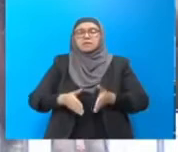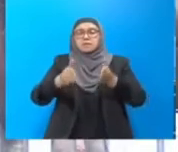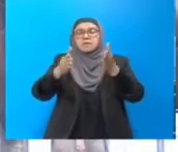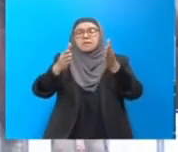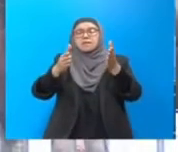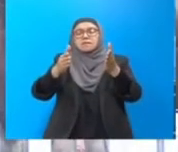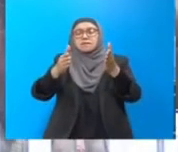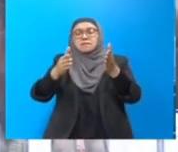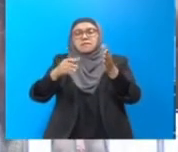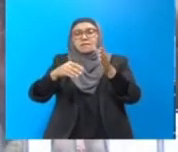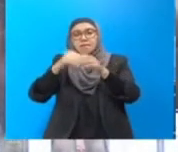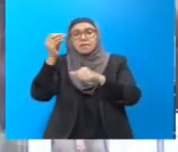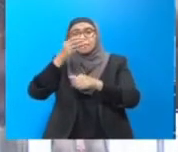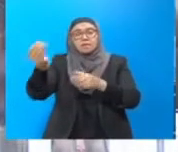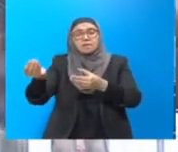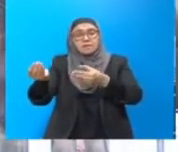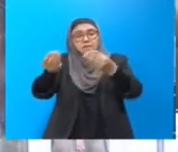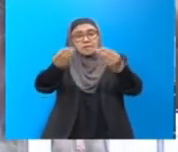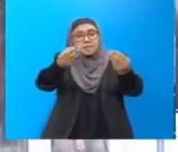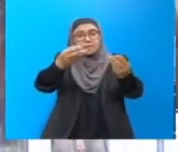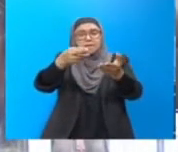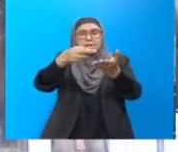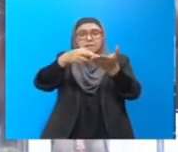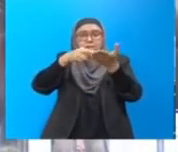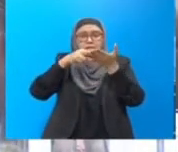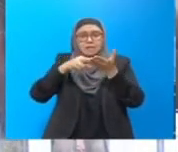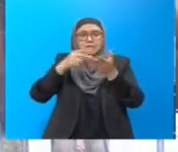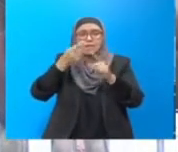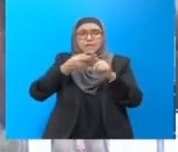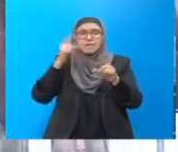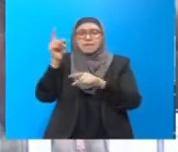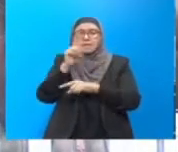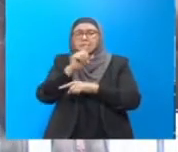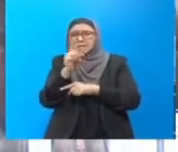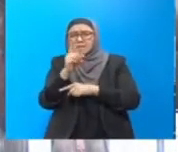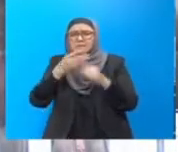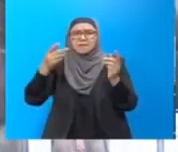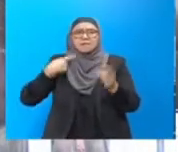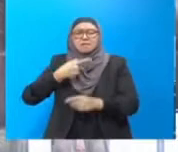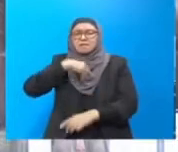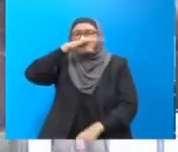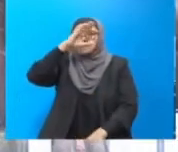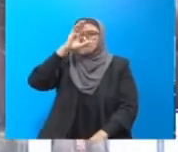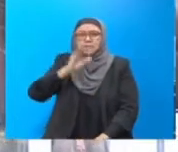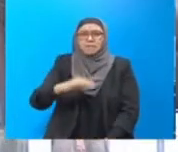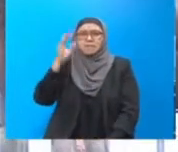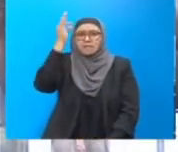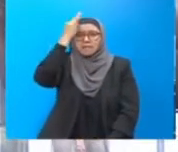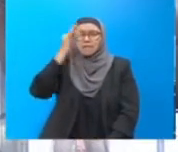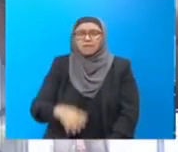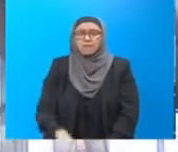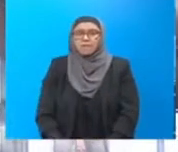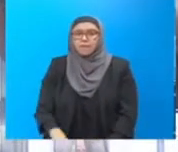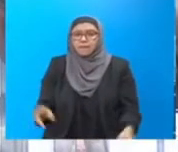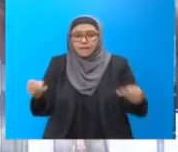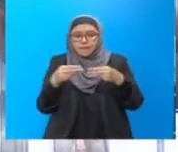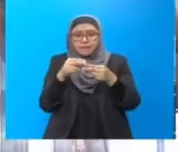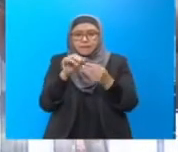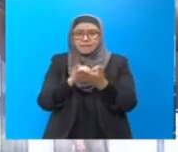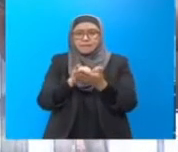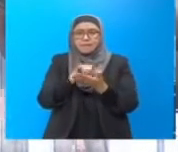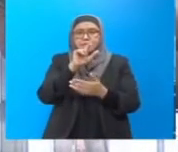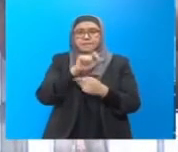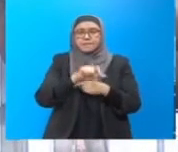memberi dan juga dia akan memberi Rezki kepada arah yang kita tidak dugalah tetap sangka jadi sehubungan yaitu tas yang